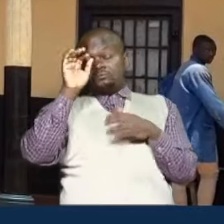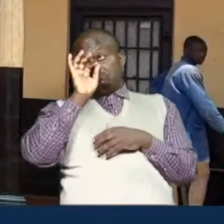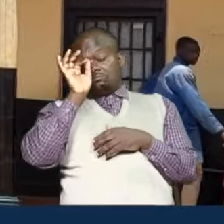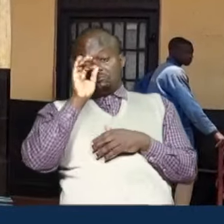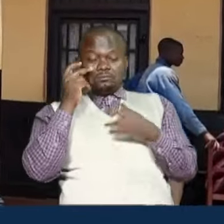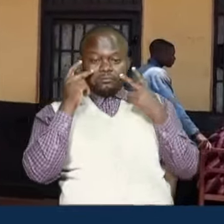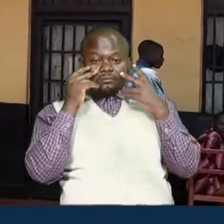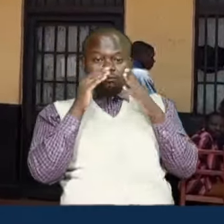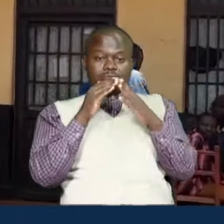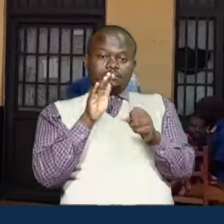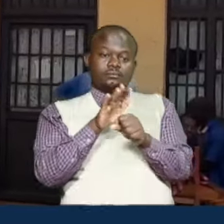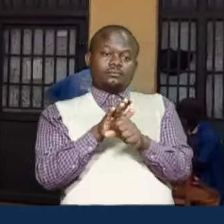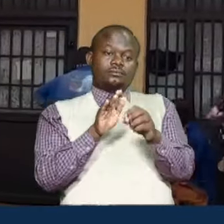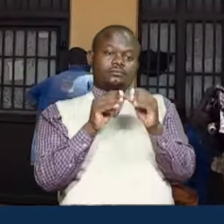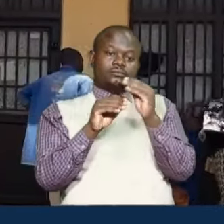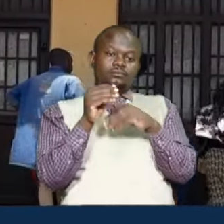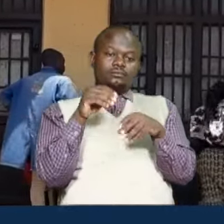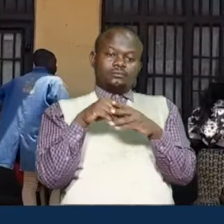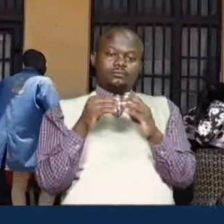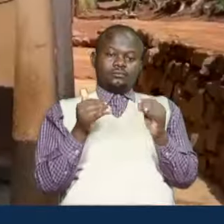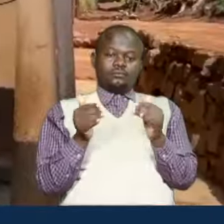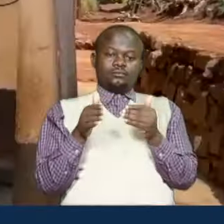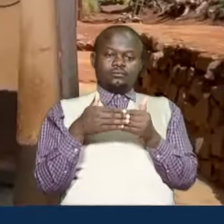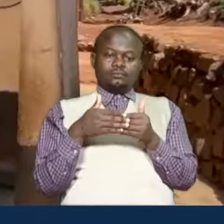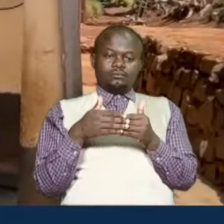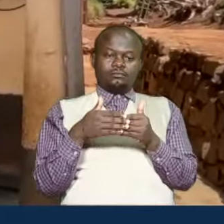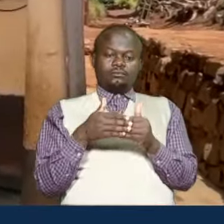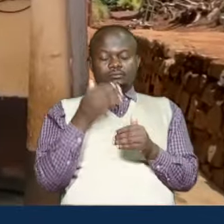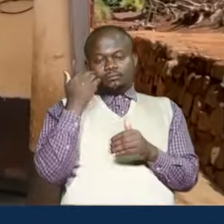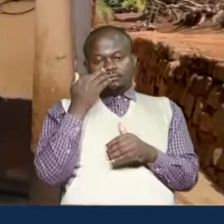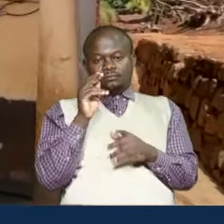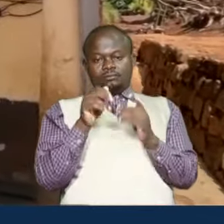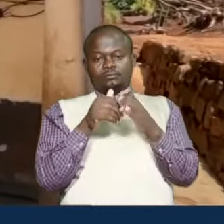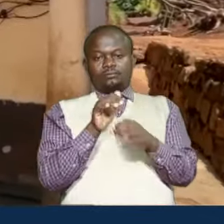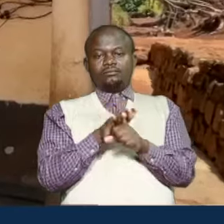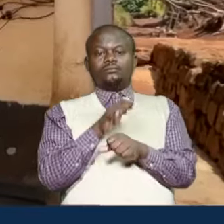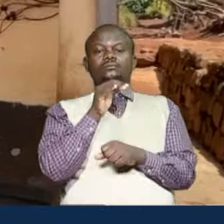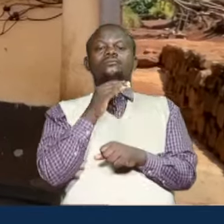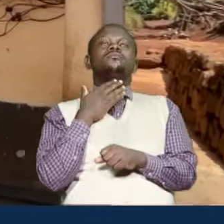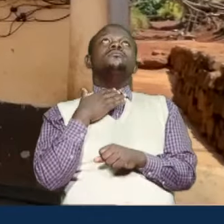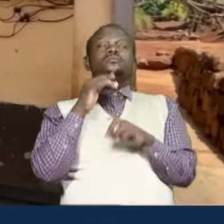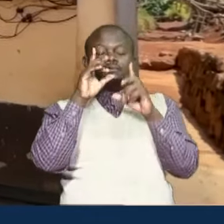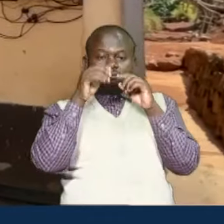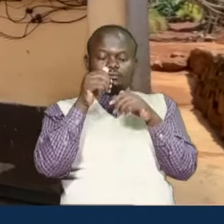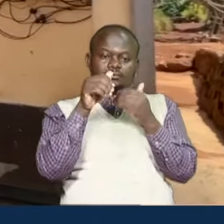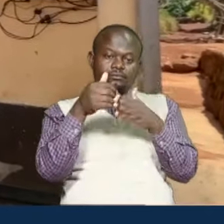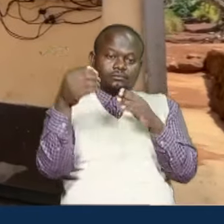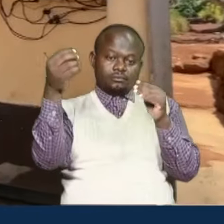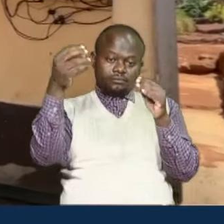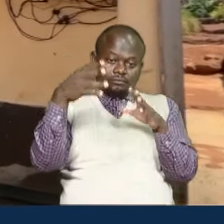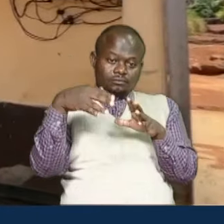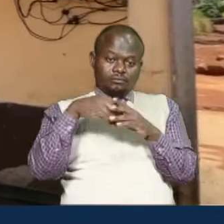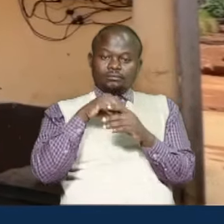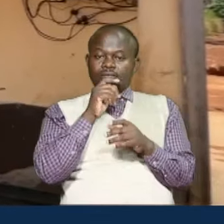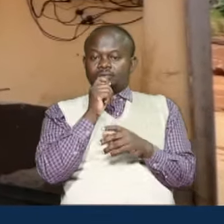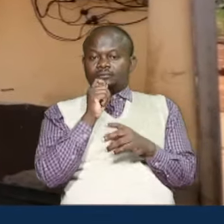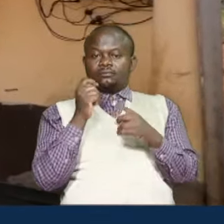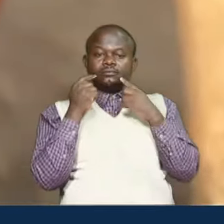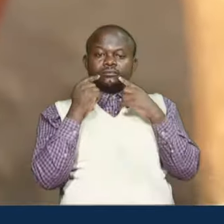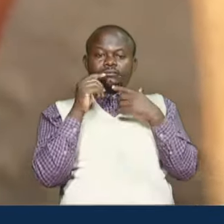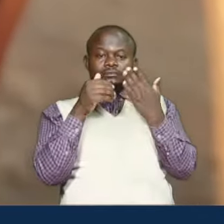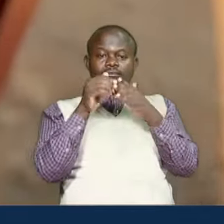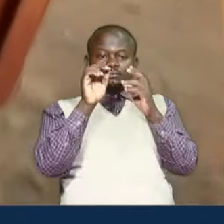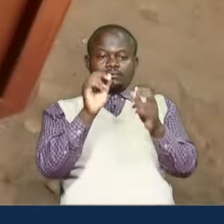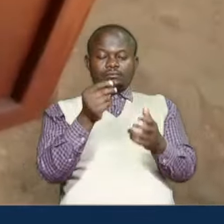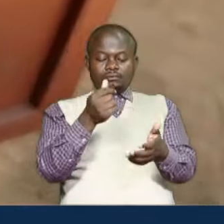amazu menshi acururizwamo kuri ubu afunze. Nubwo benshi mu bakorera aha batifuza ko amasura yabo agaragazwa mu itangazamakuru, bavuga ko amafaranga